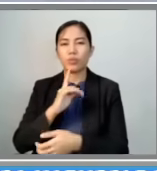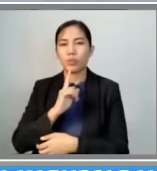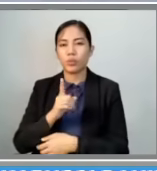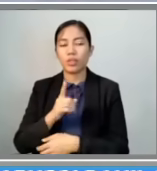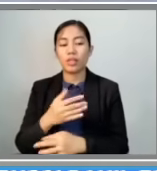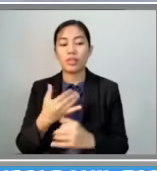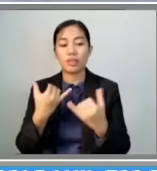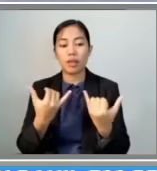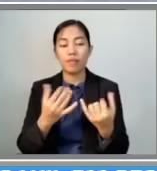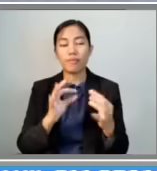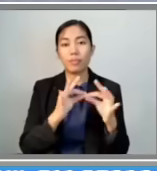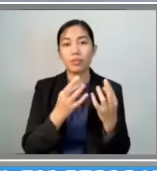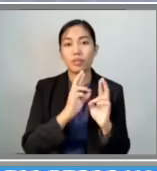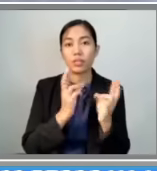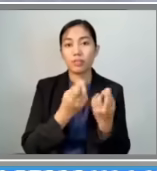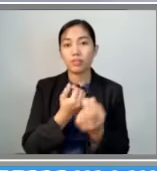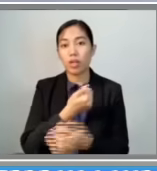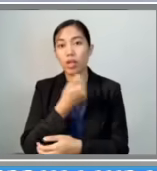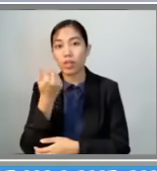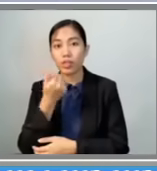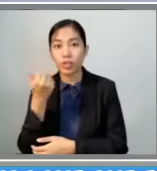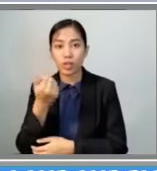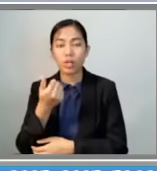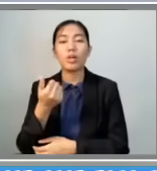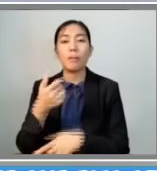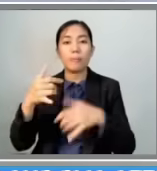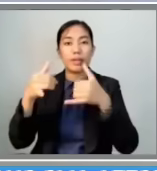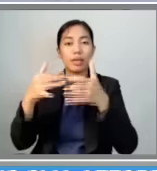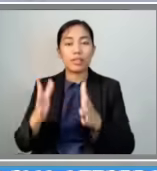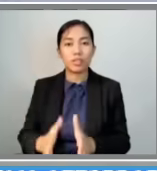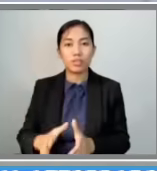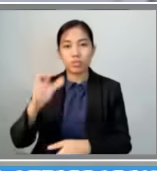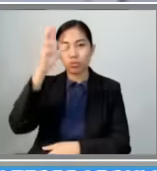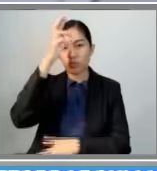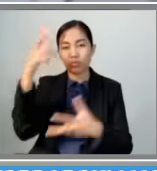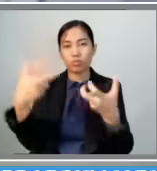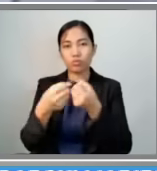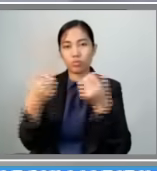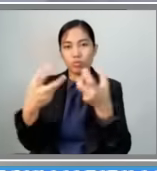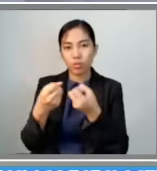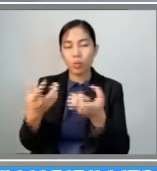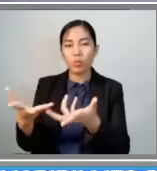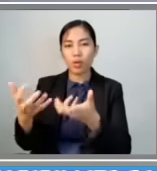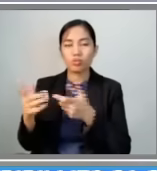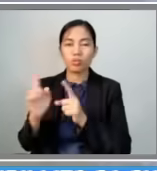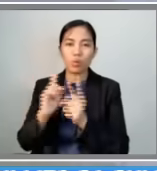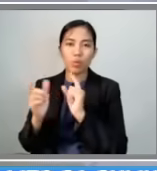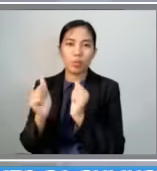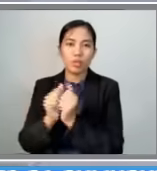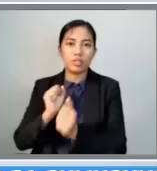kaanak ng iba pang nawawalang sabungero para sumangguni kung paano itutuloy ang kaso.